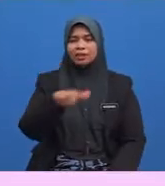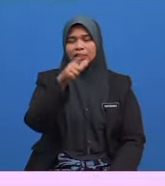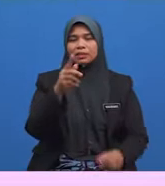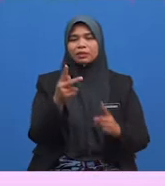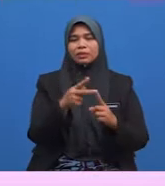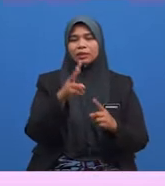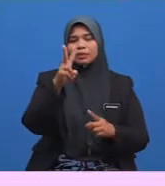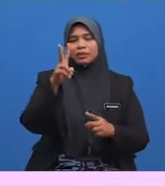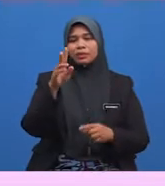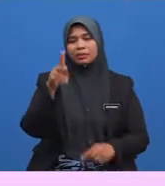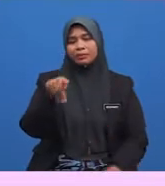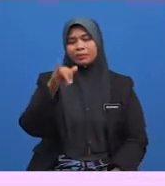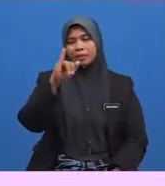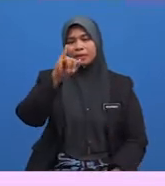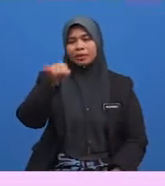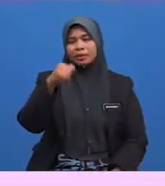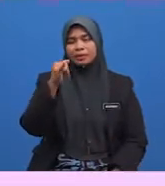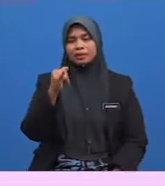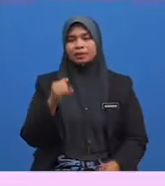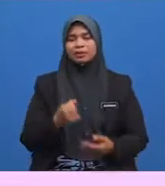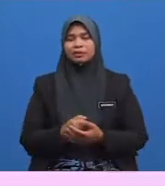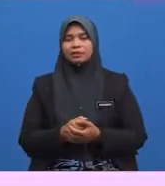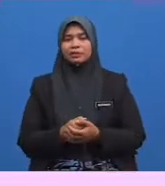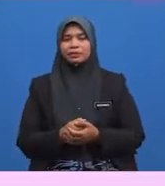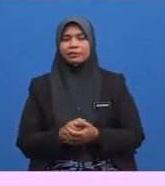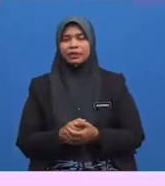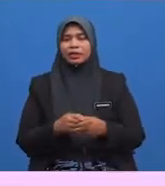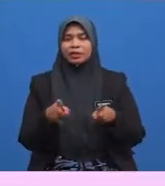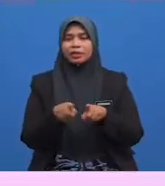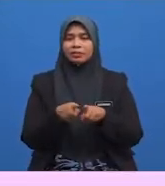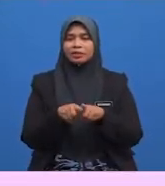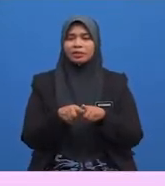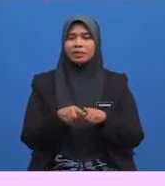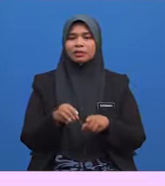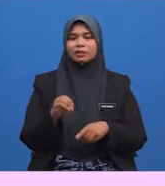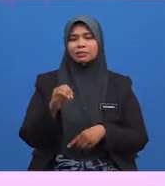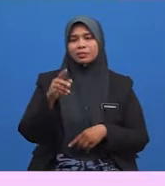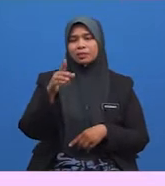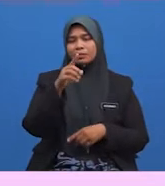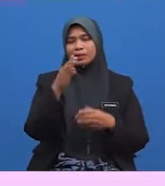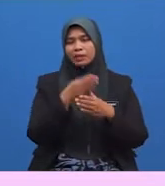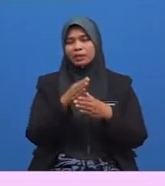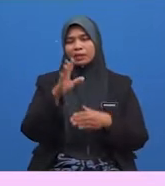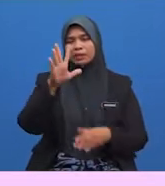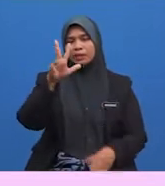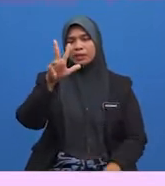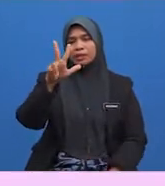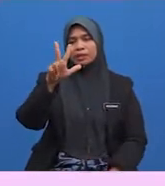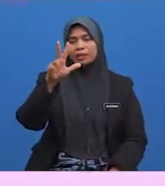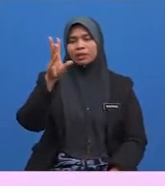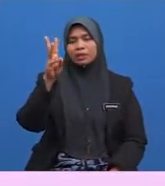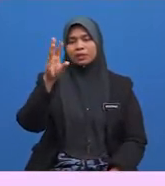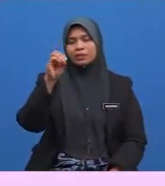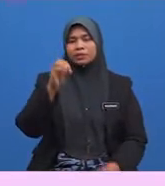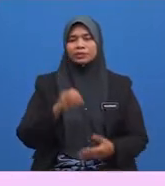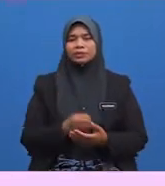j sama dengan nisbah theta kepada 360 darjah. Cikgu Izzy